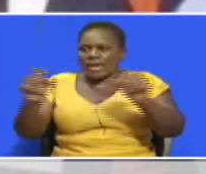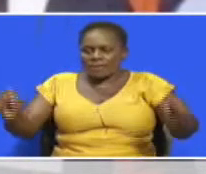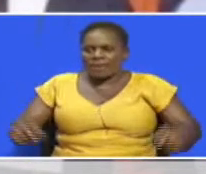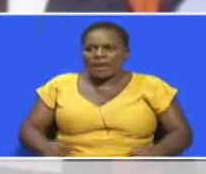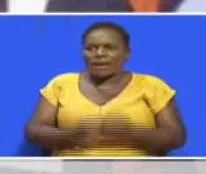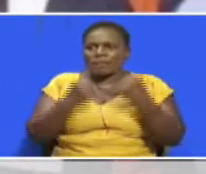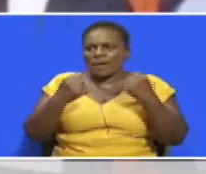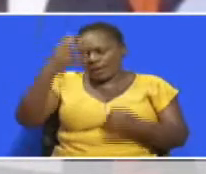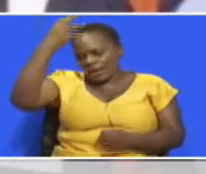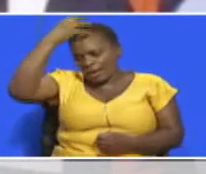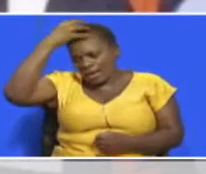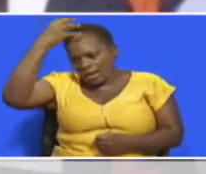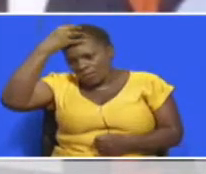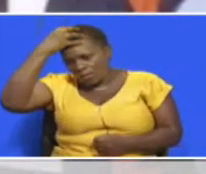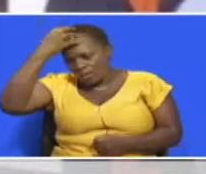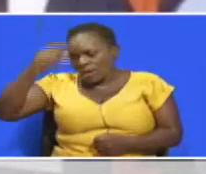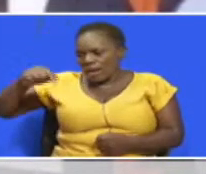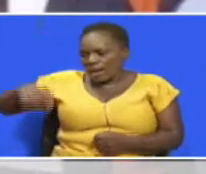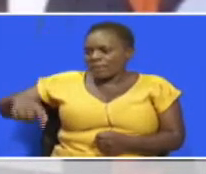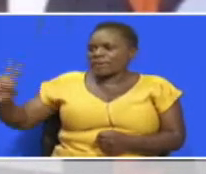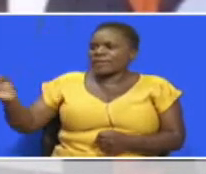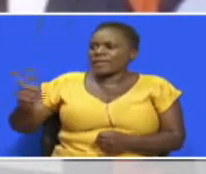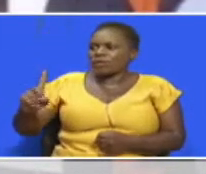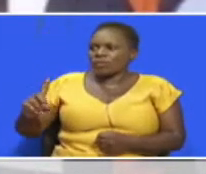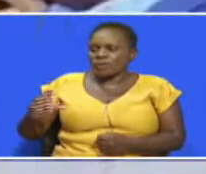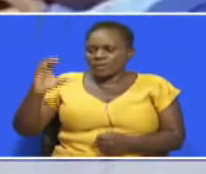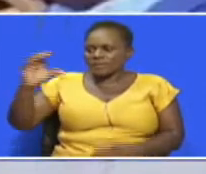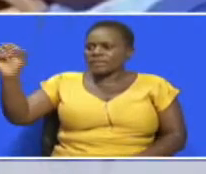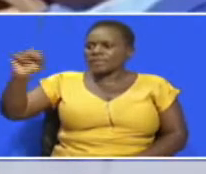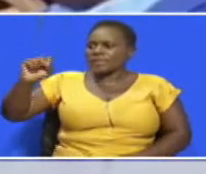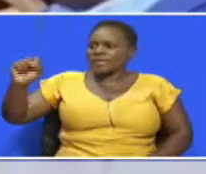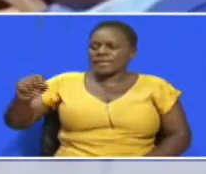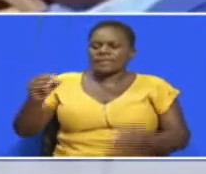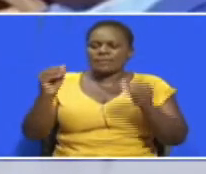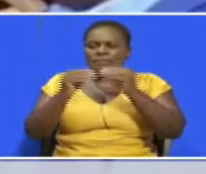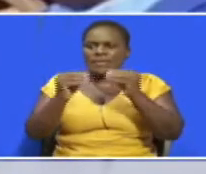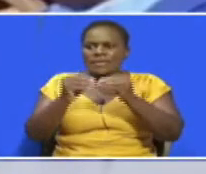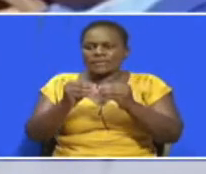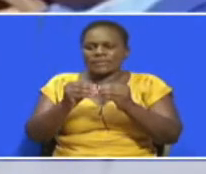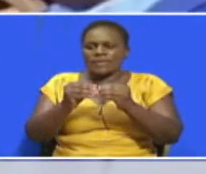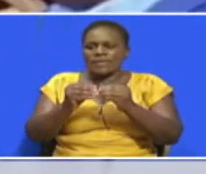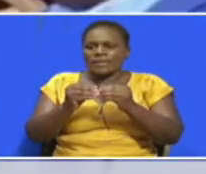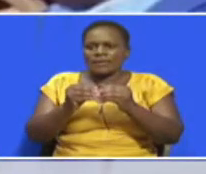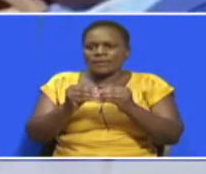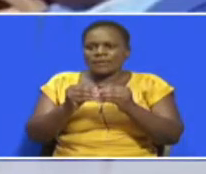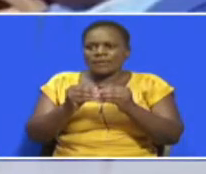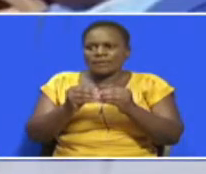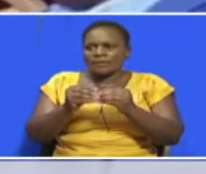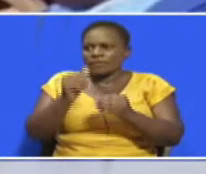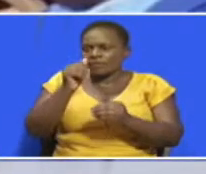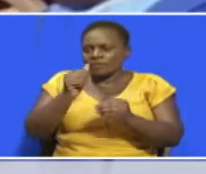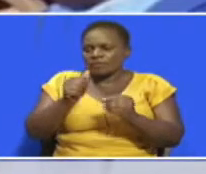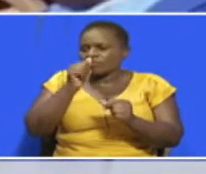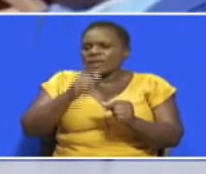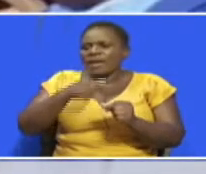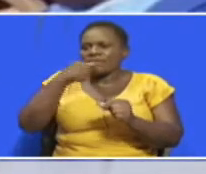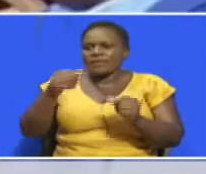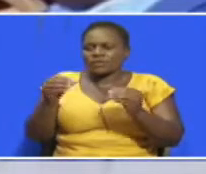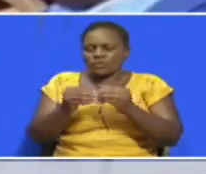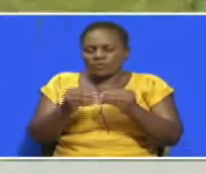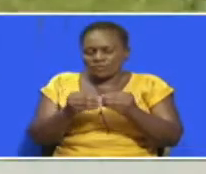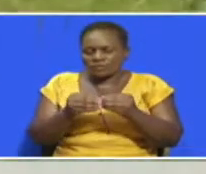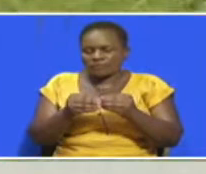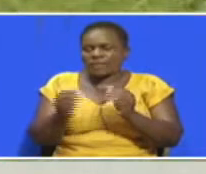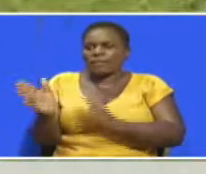katika kaunti ya Lamu jijini Nairobi, waziri Matiang'i alikuwa na mkutano wa dharura na viongozi wa kisiasa wa kaunti hiyo